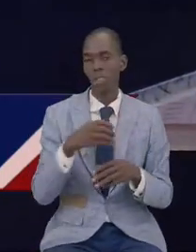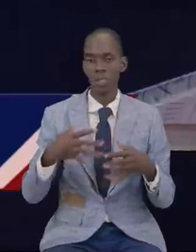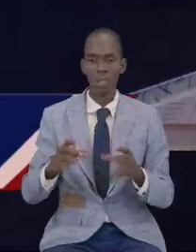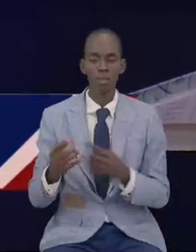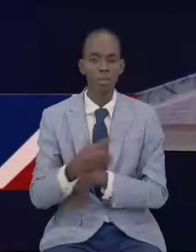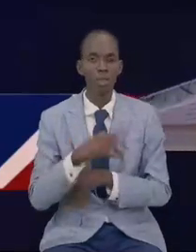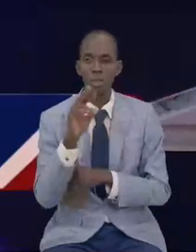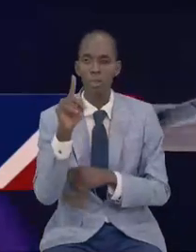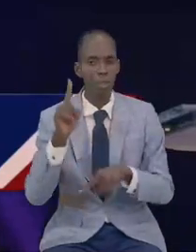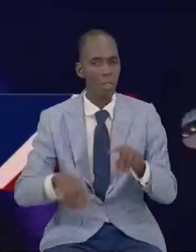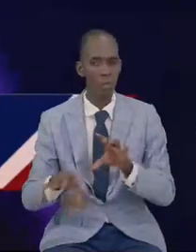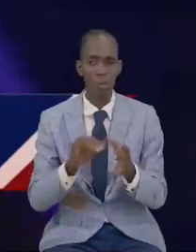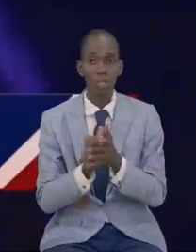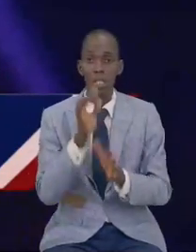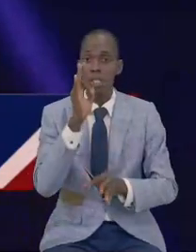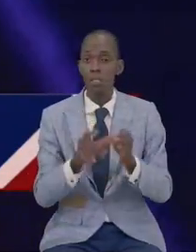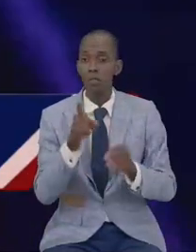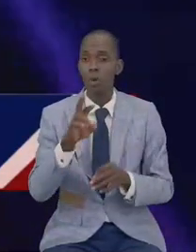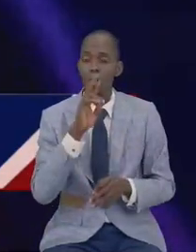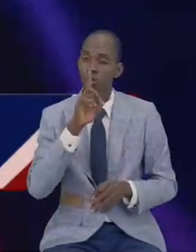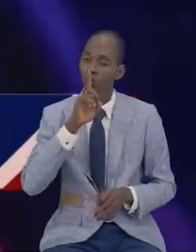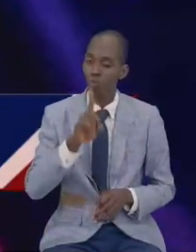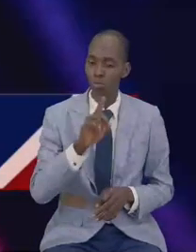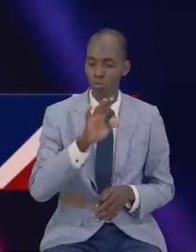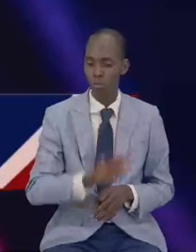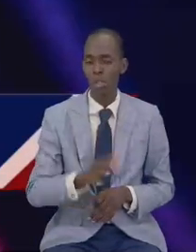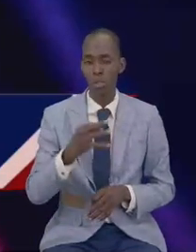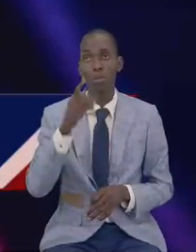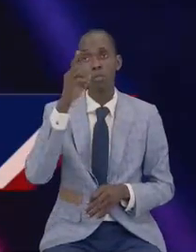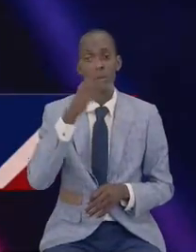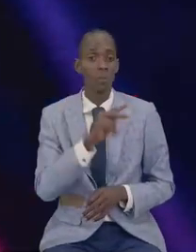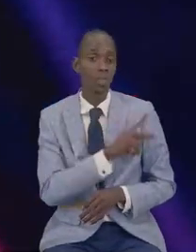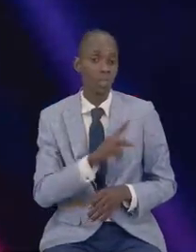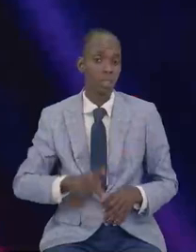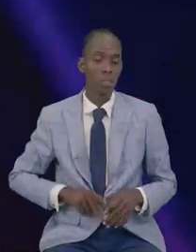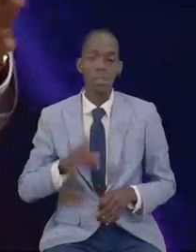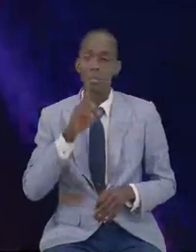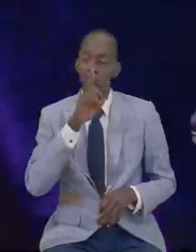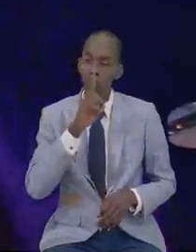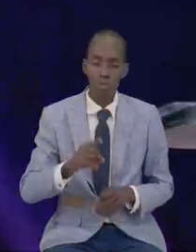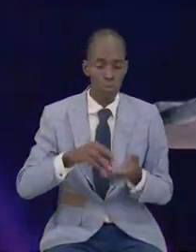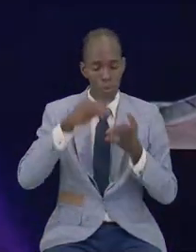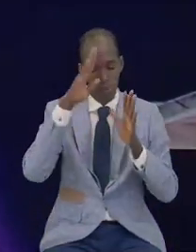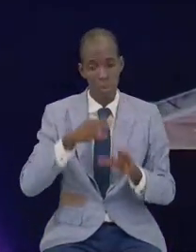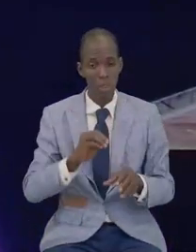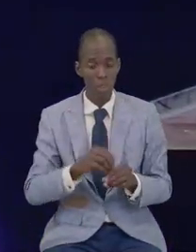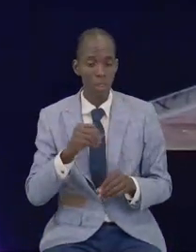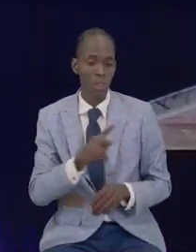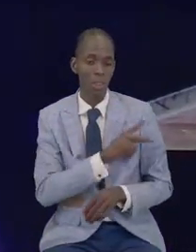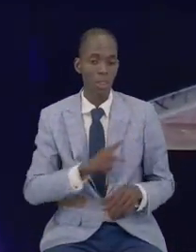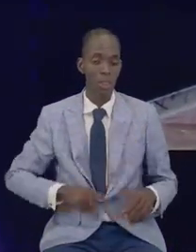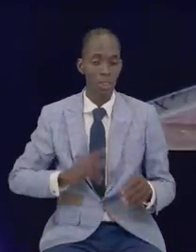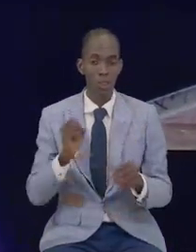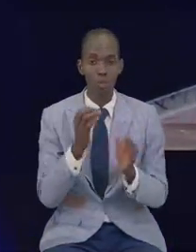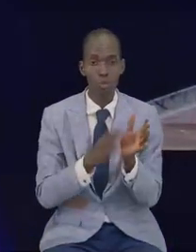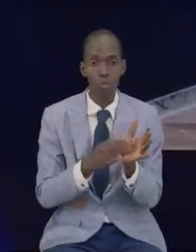Si tu es un véritable enfant du roi, si tu es vraiment un apprenant dans l'école du roi,